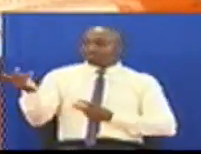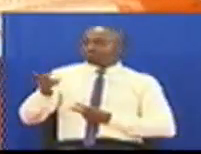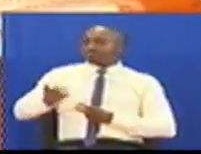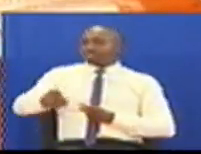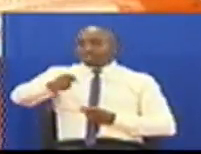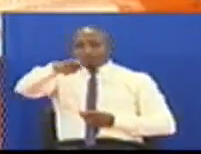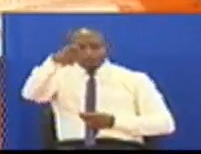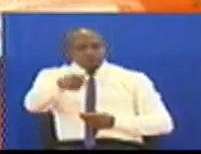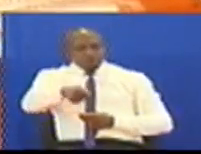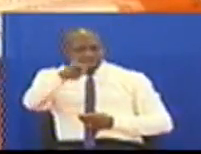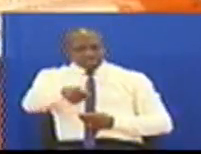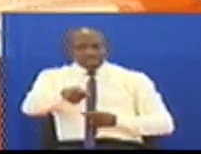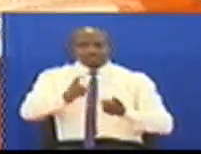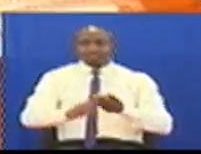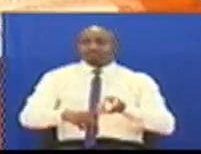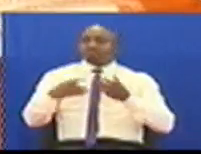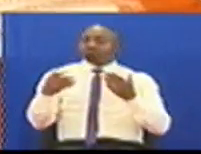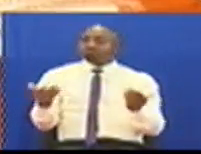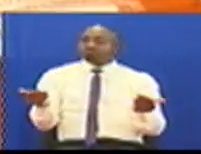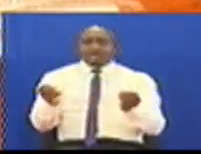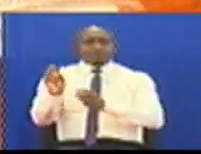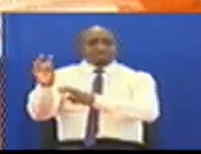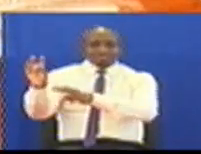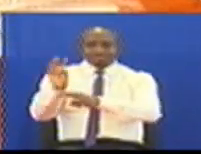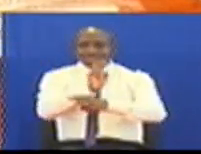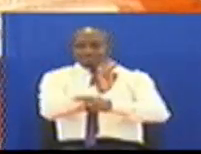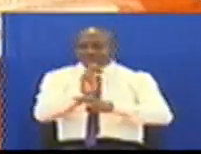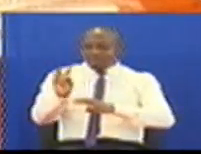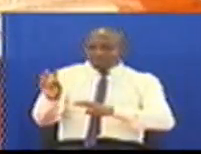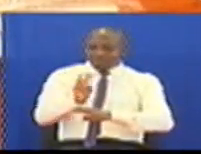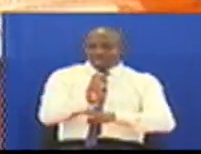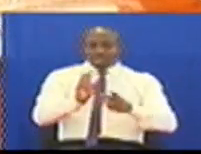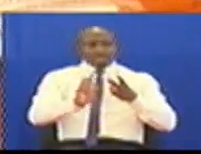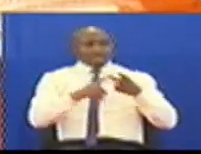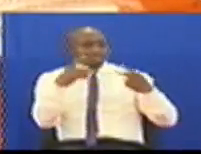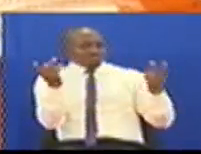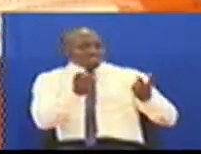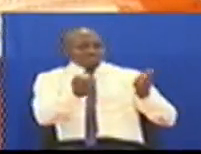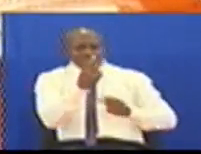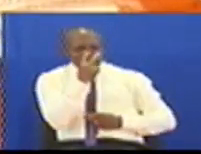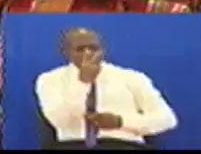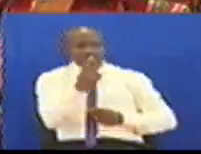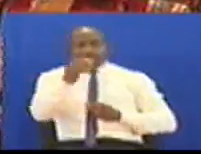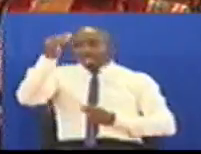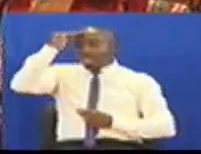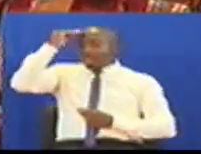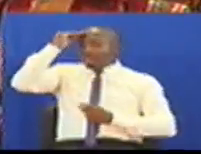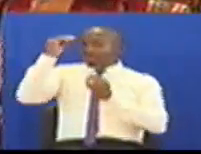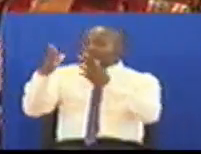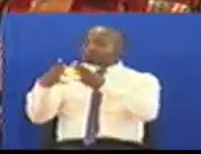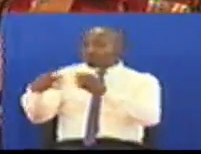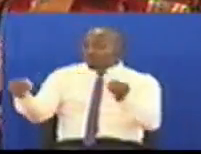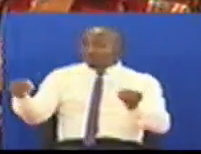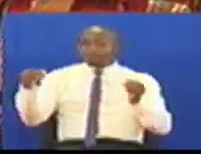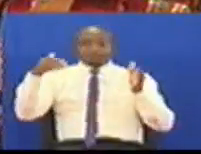nampongeza kwa kusimamia na kuangalia swala zima la elimu bure ambao mpaka